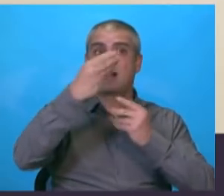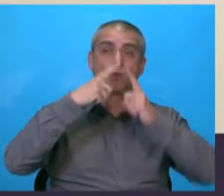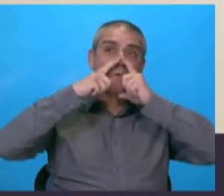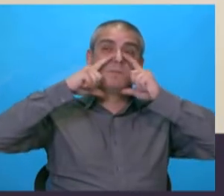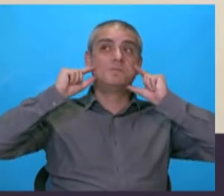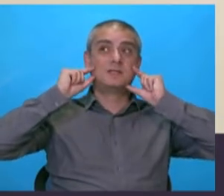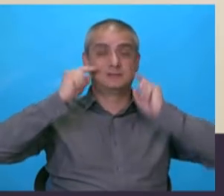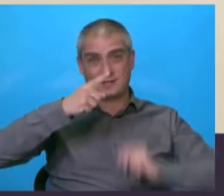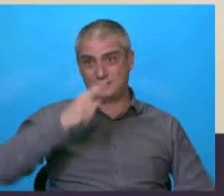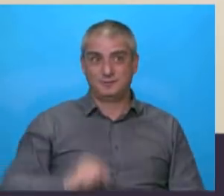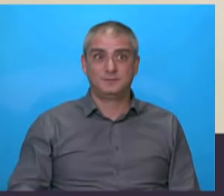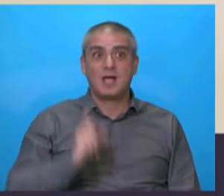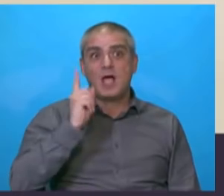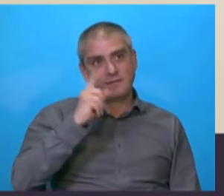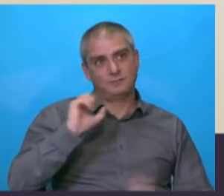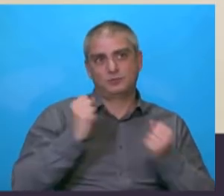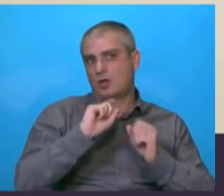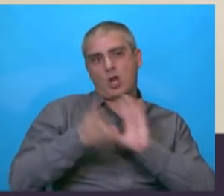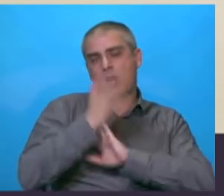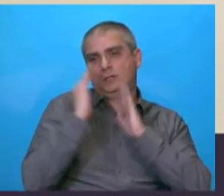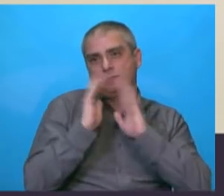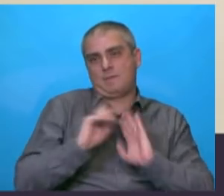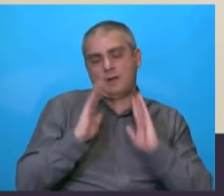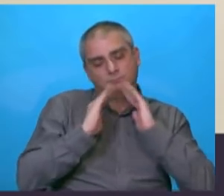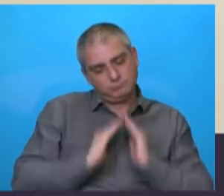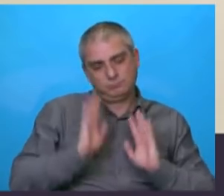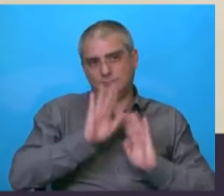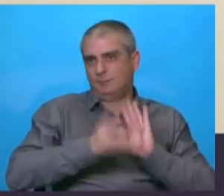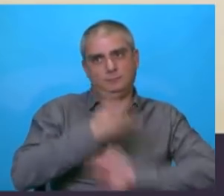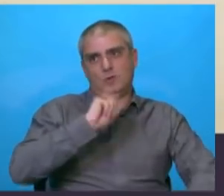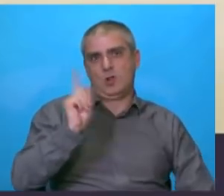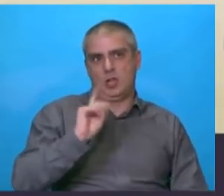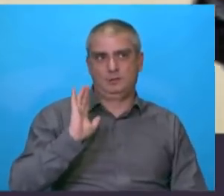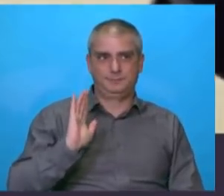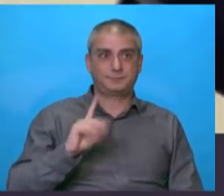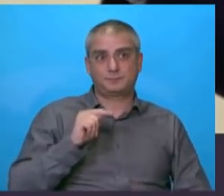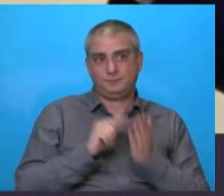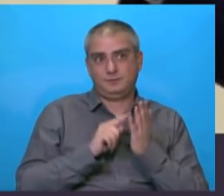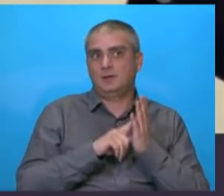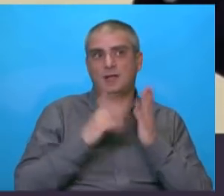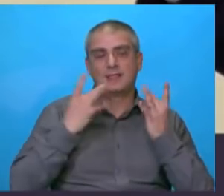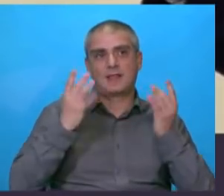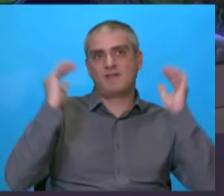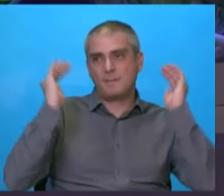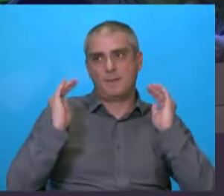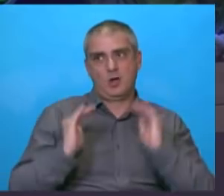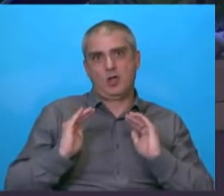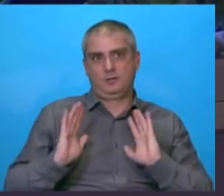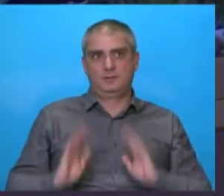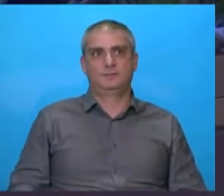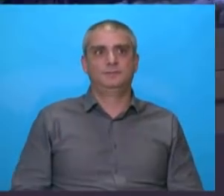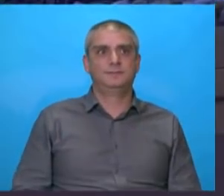להם מסיכות, אבל הם משתדלים לא לצאת. משתדלים לא לצאת מהבית כדי פחות להידבק.